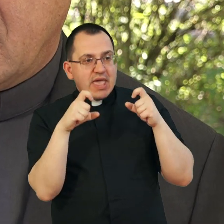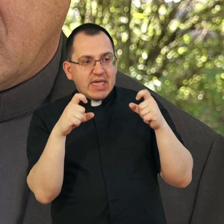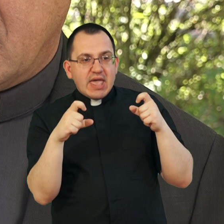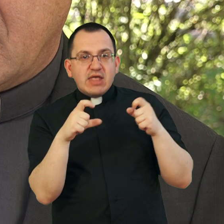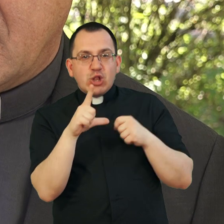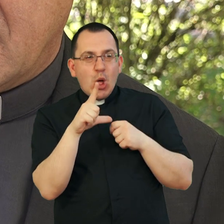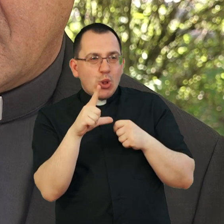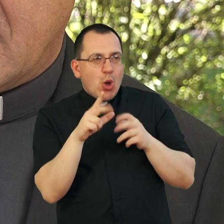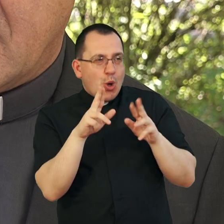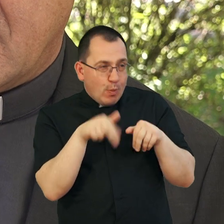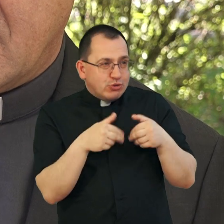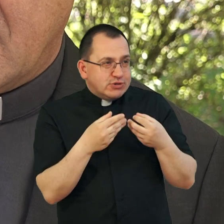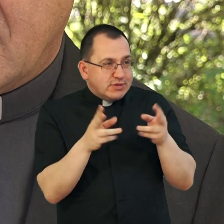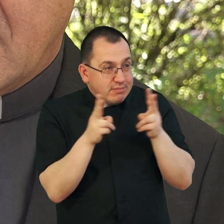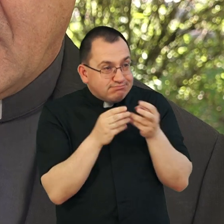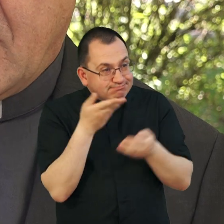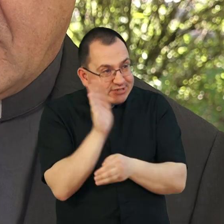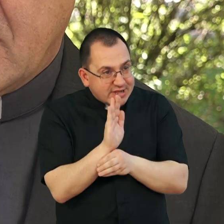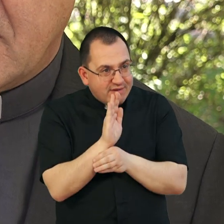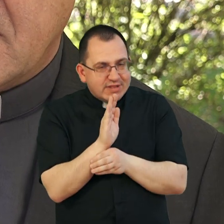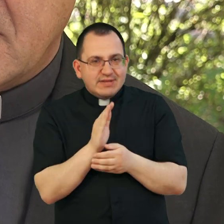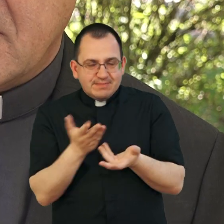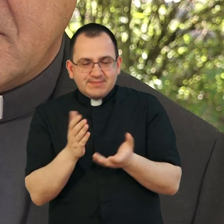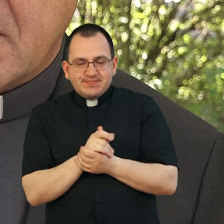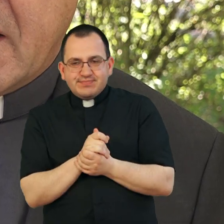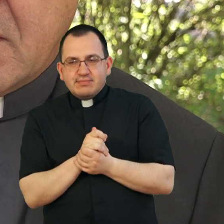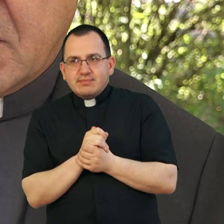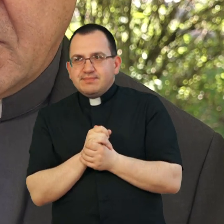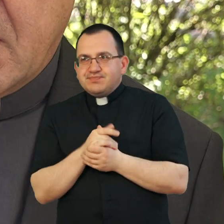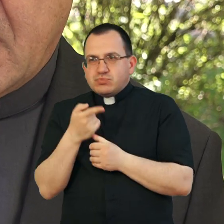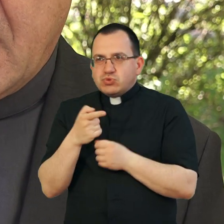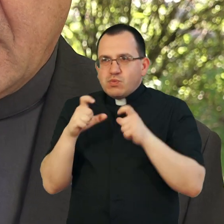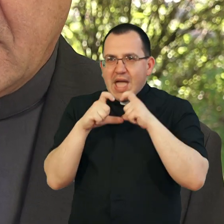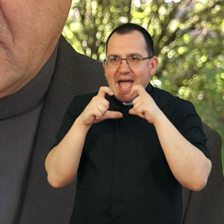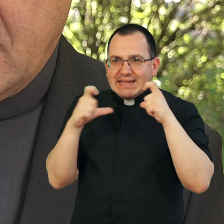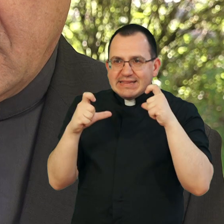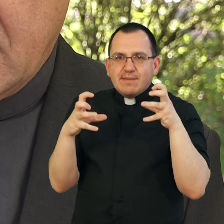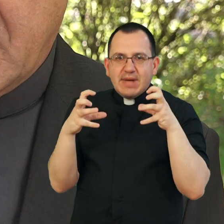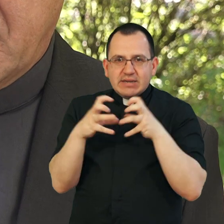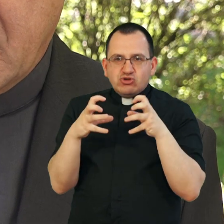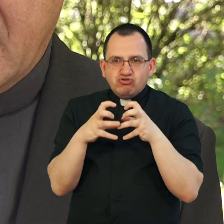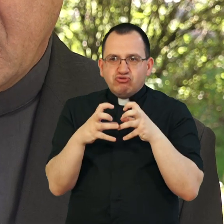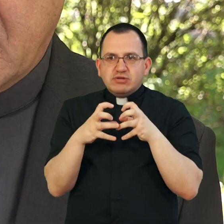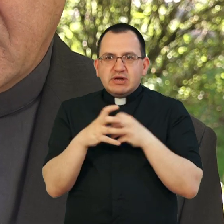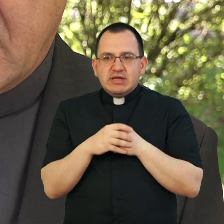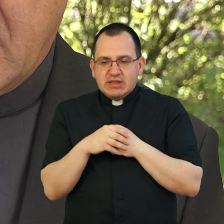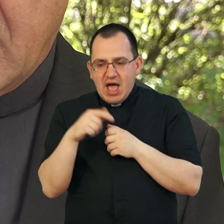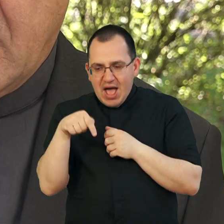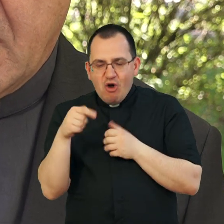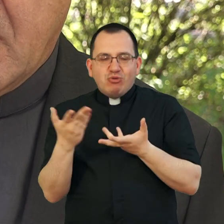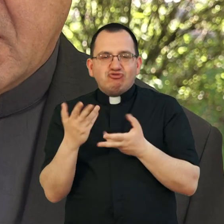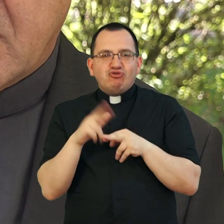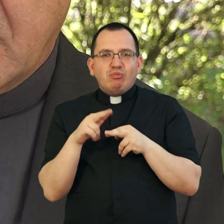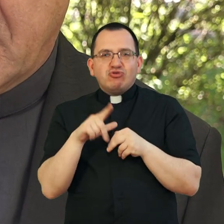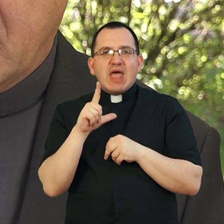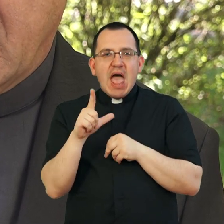logo, pa evo, ako nam možete ukratko predstaviti. Evo, geslo susreta, 4. nacionalnog susreta